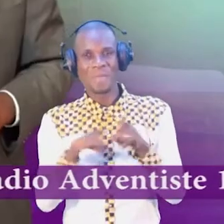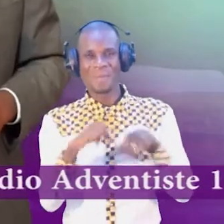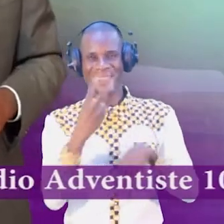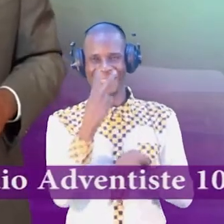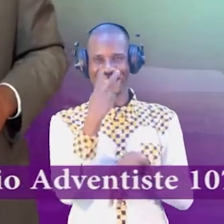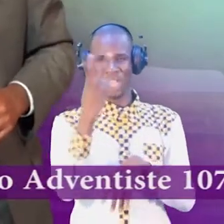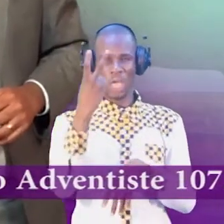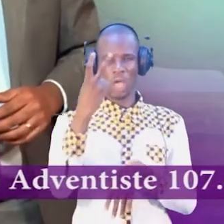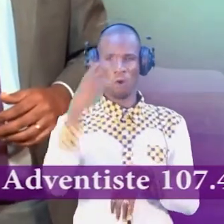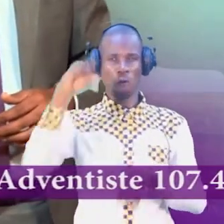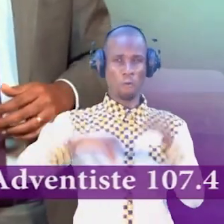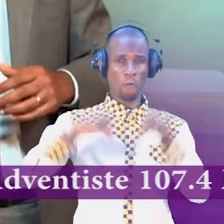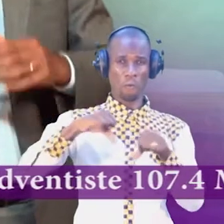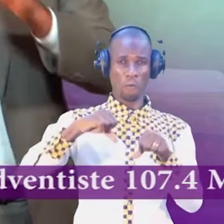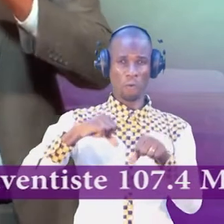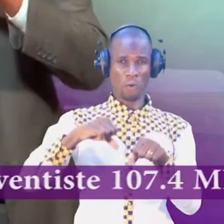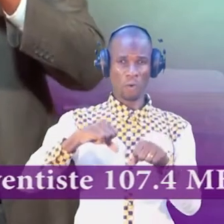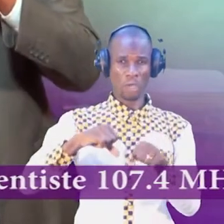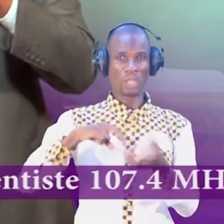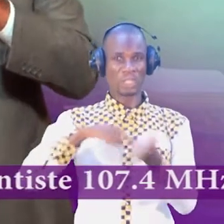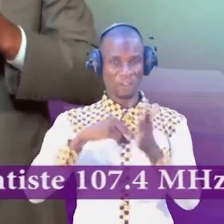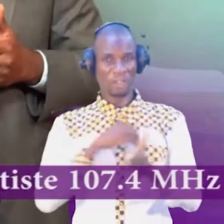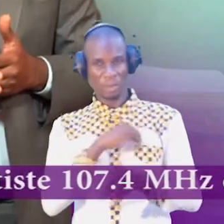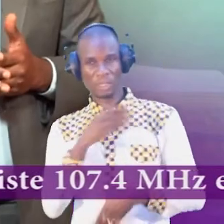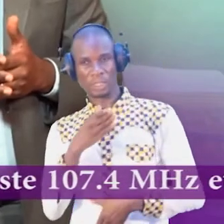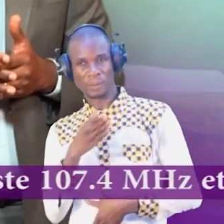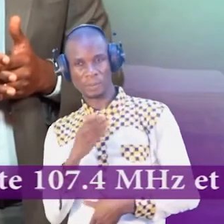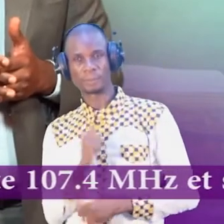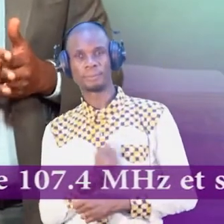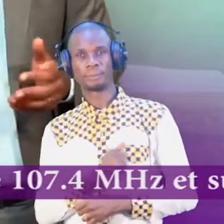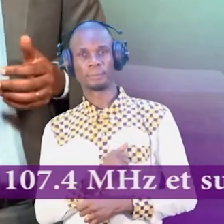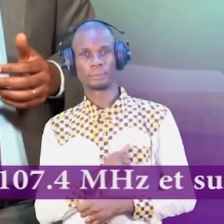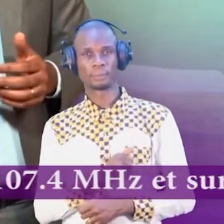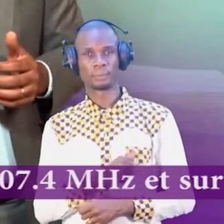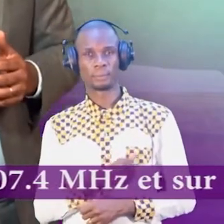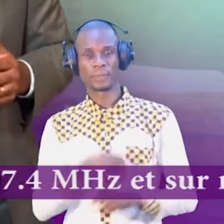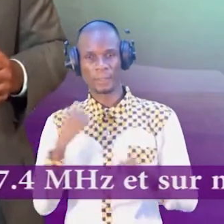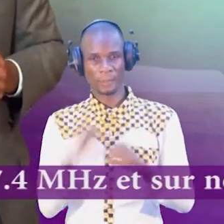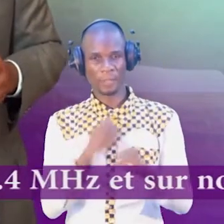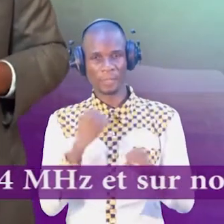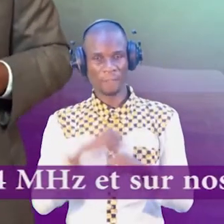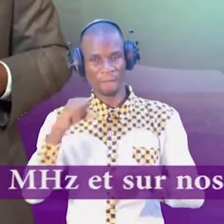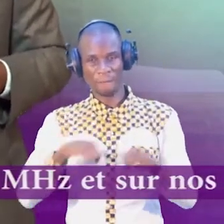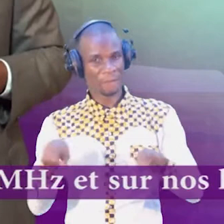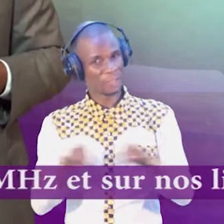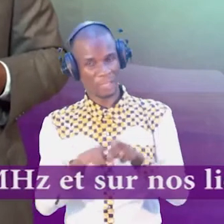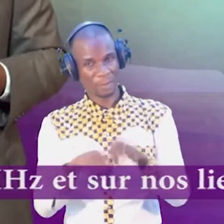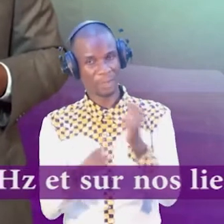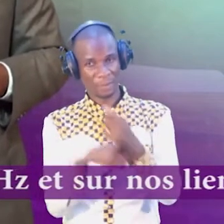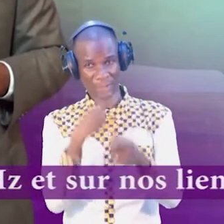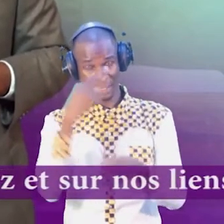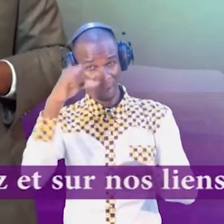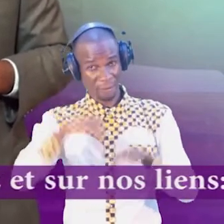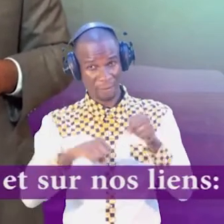yesu kristo aye kofongolela biso mpenza boyoki malamu ya mobeko na nzambe ntango aye koloba ete atako kotala moto kaka